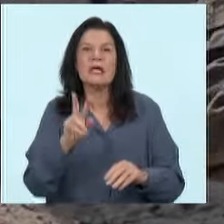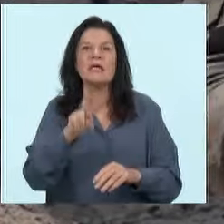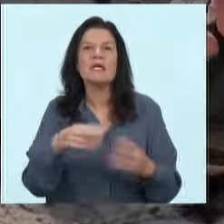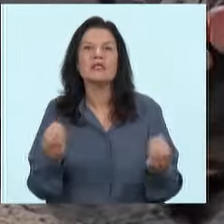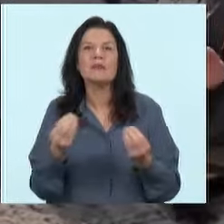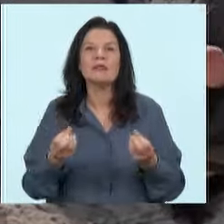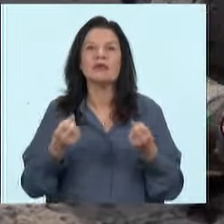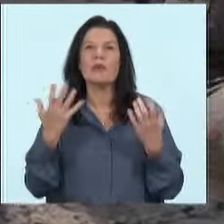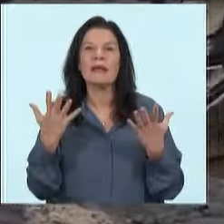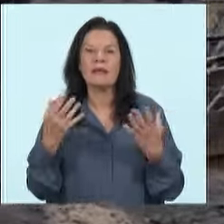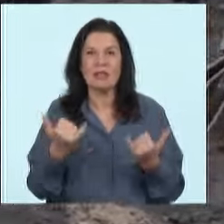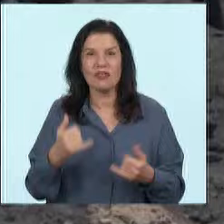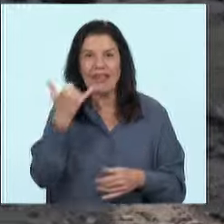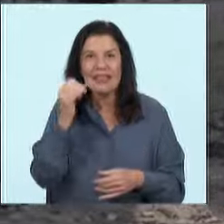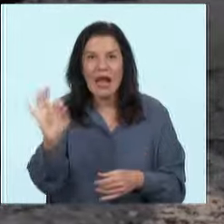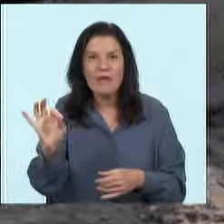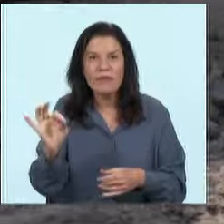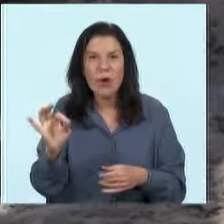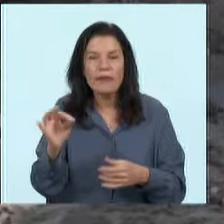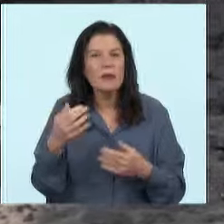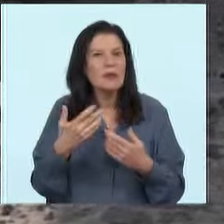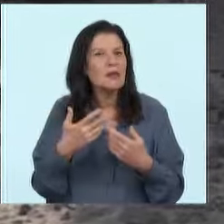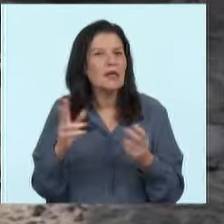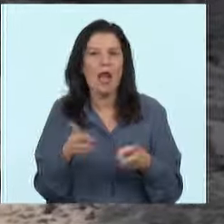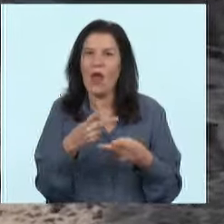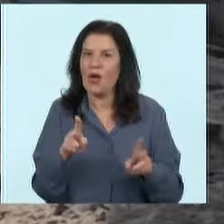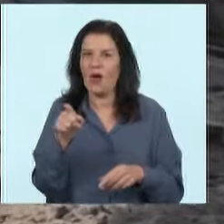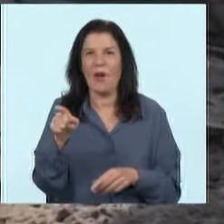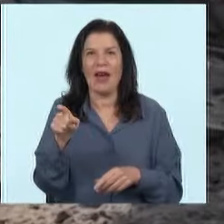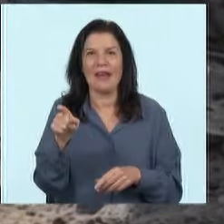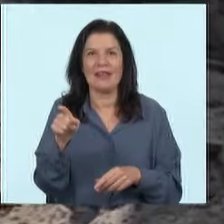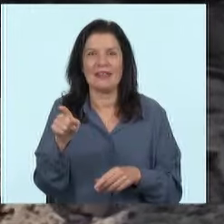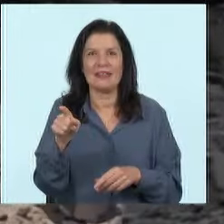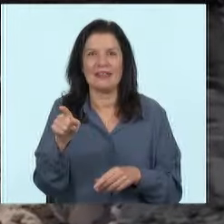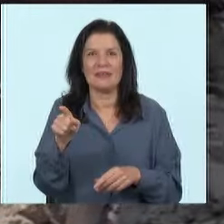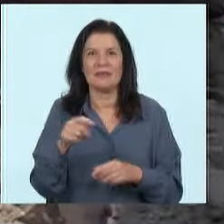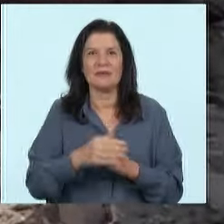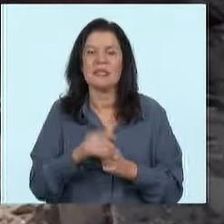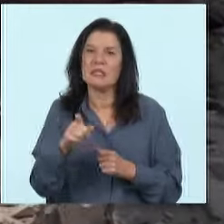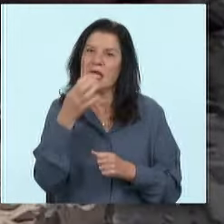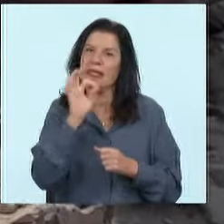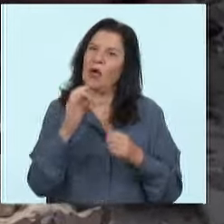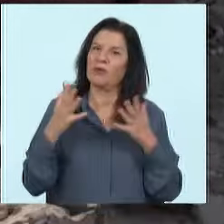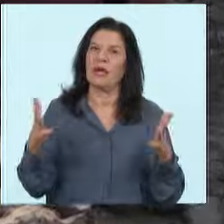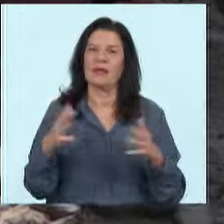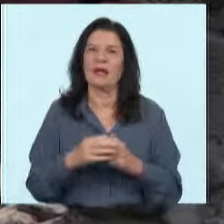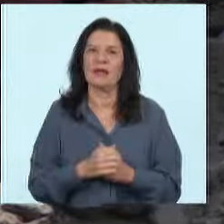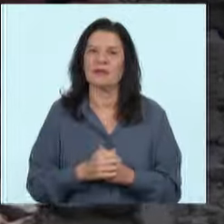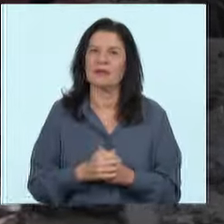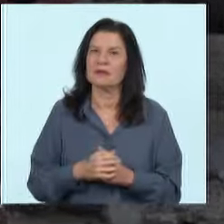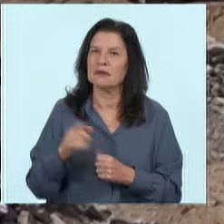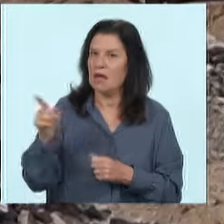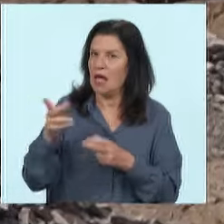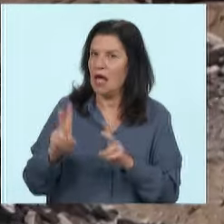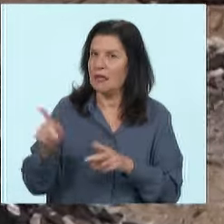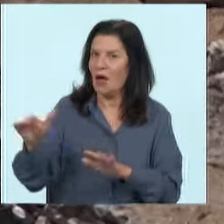אין לך שליטה בטלפון. זהו, שמתי לב. כן. זה יתרון ענק שיש לנו פה. בניתי עליך, אמרו לי שיש לך וי-פיי לתת לי. אני בטוח שאני אתלך,